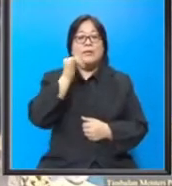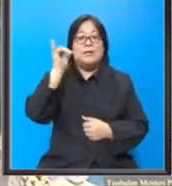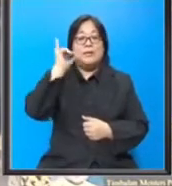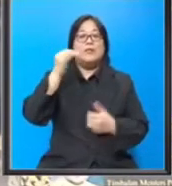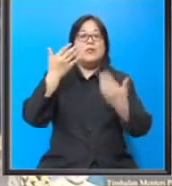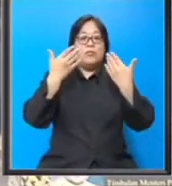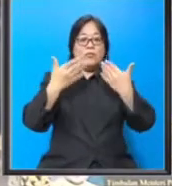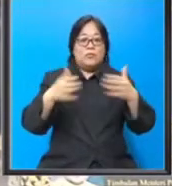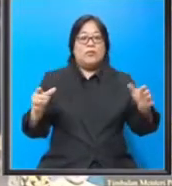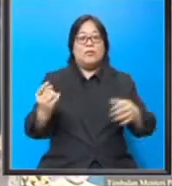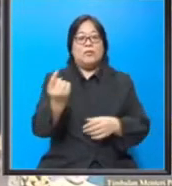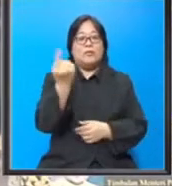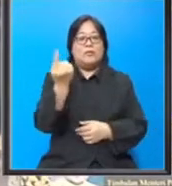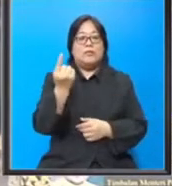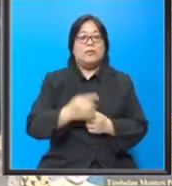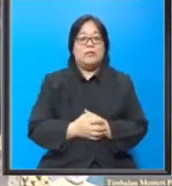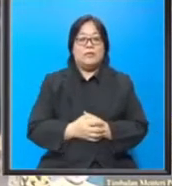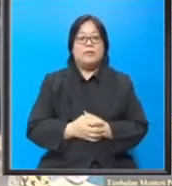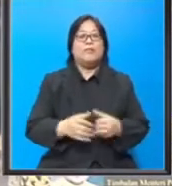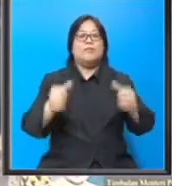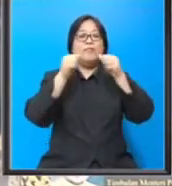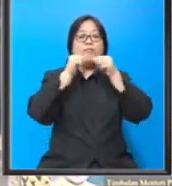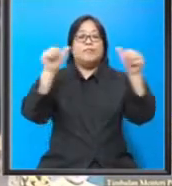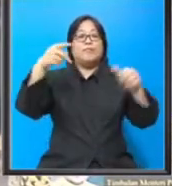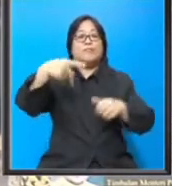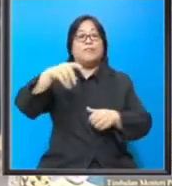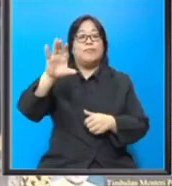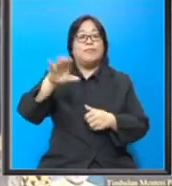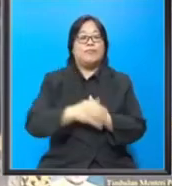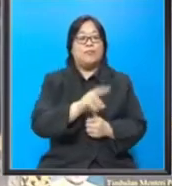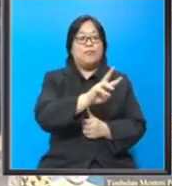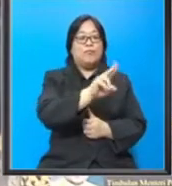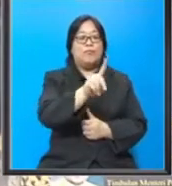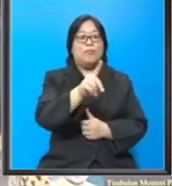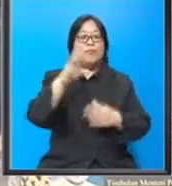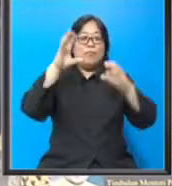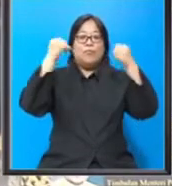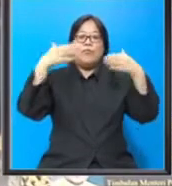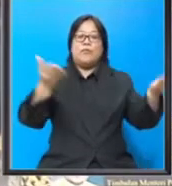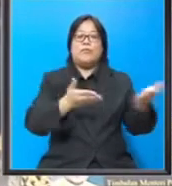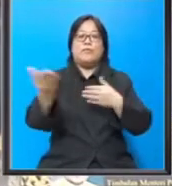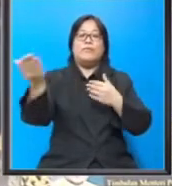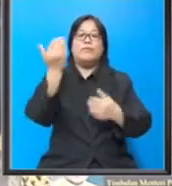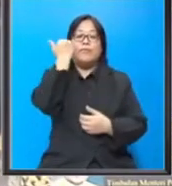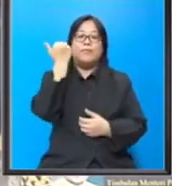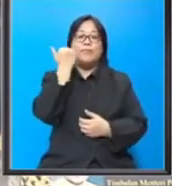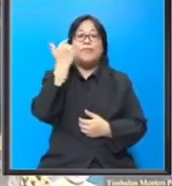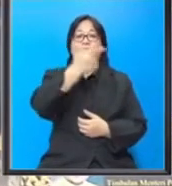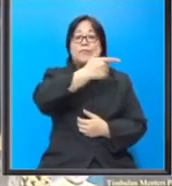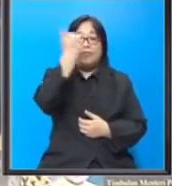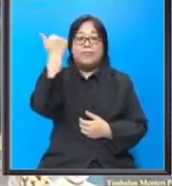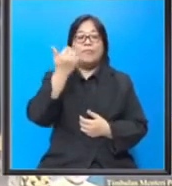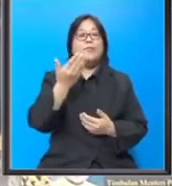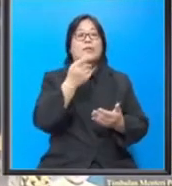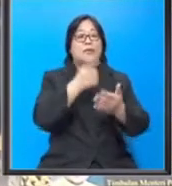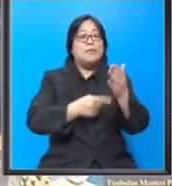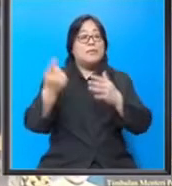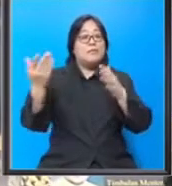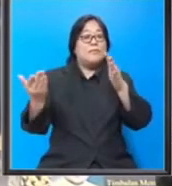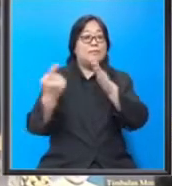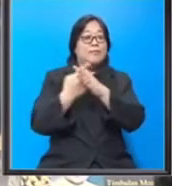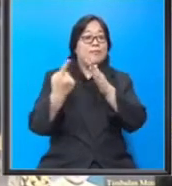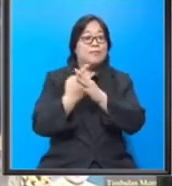malam telah dibuat satu kenyataan aku bahwa doc1 majikan telah didakwa akibat di pada akaya